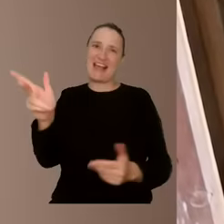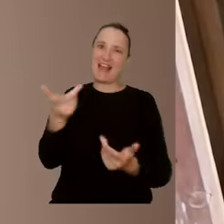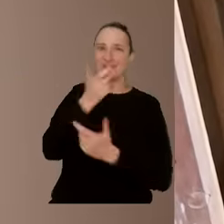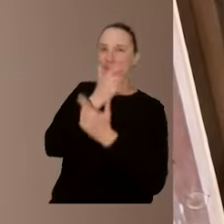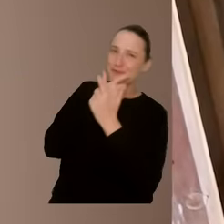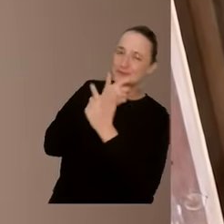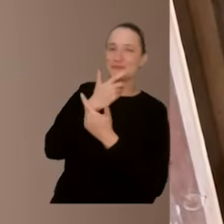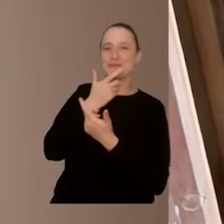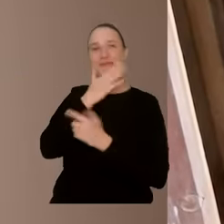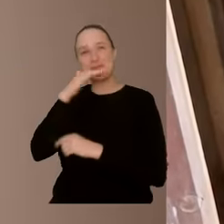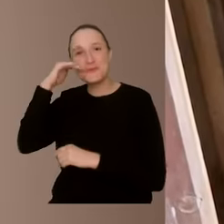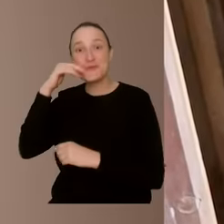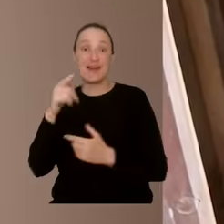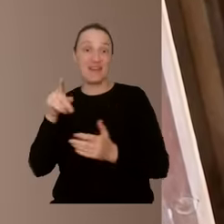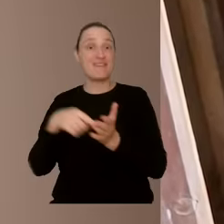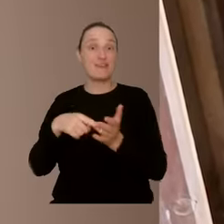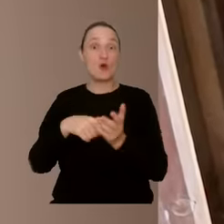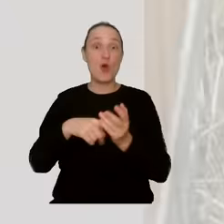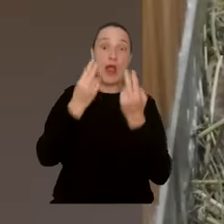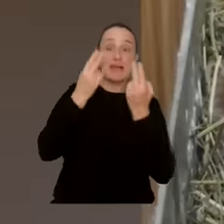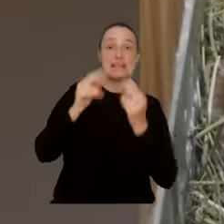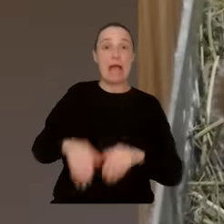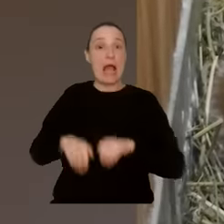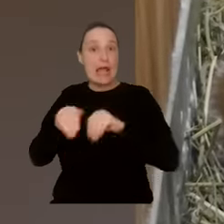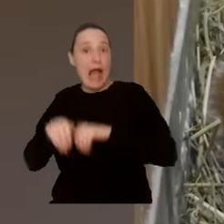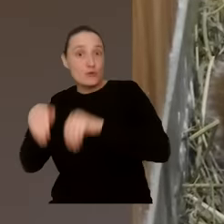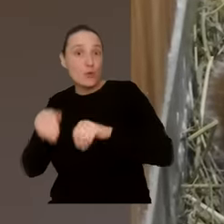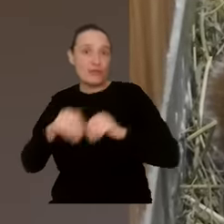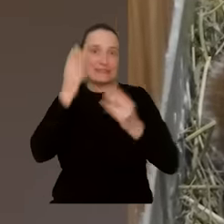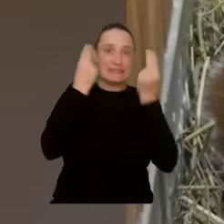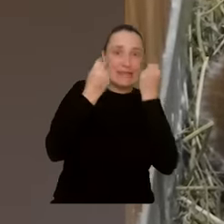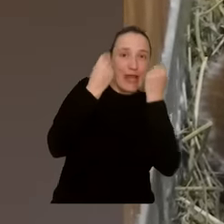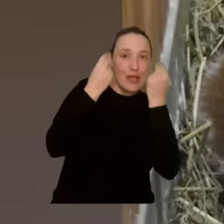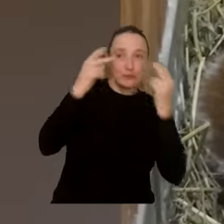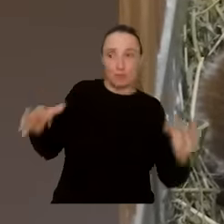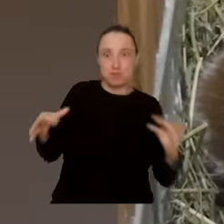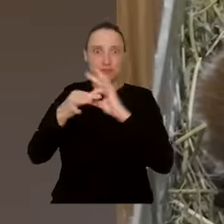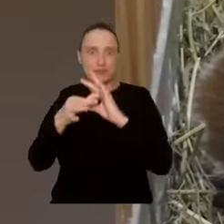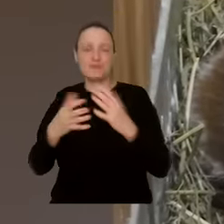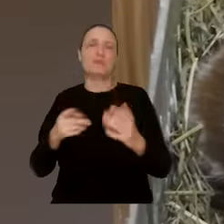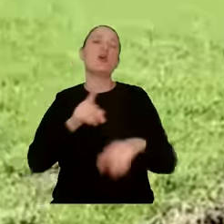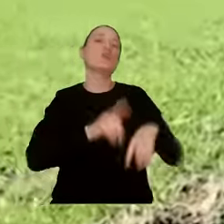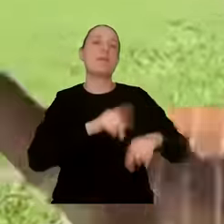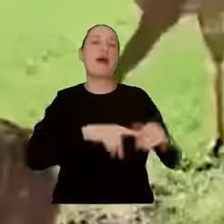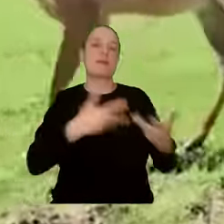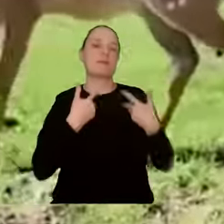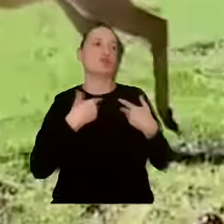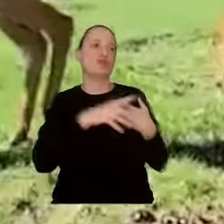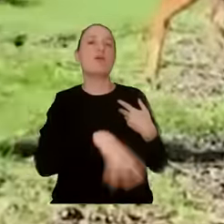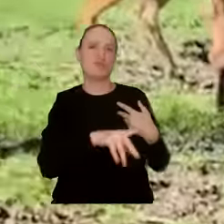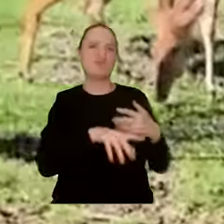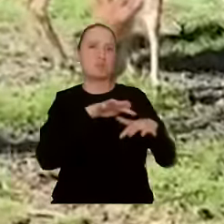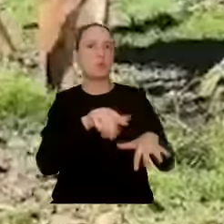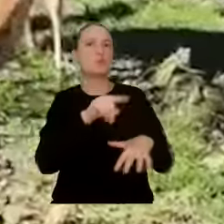Ich bezwarunkowe kangurowo-zajęcze szczęście przyciąga niczym magnes. Na wolności nie ale grzywiasta jest narażona na ataki wielu drapieżników, ale ich